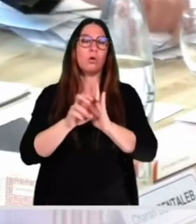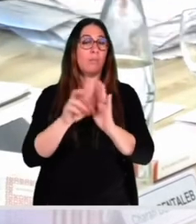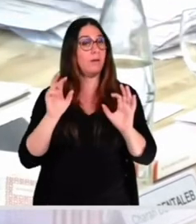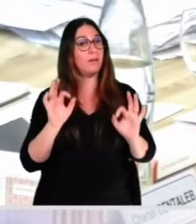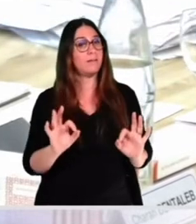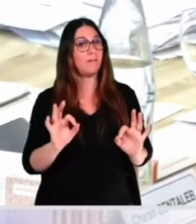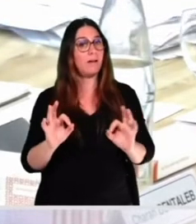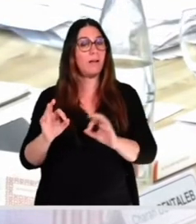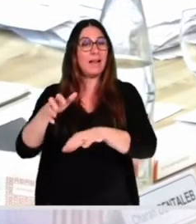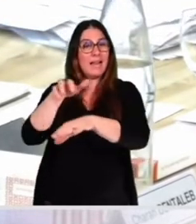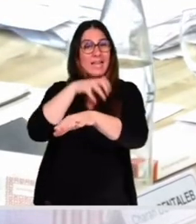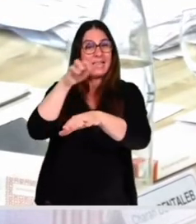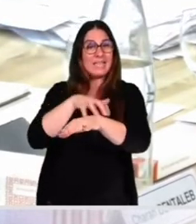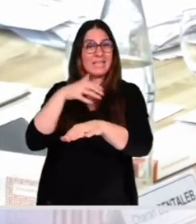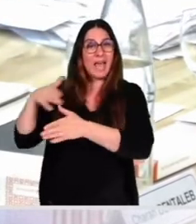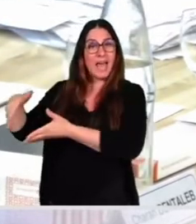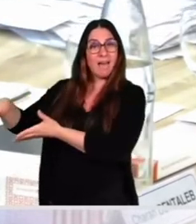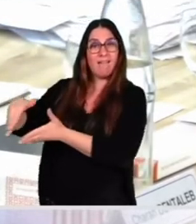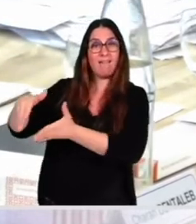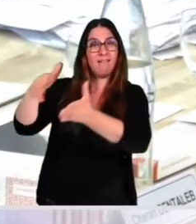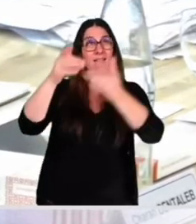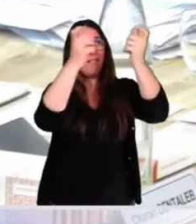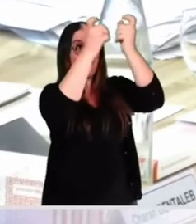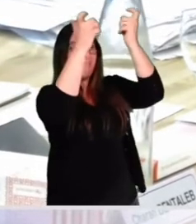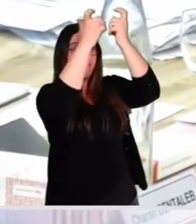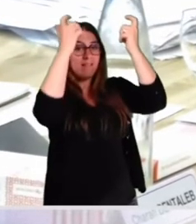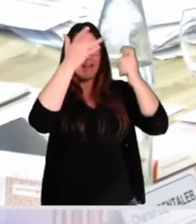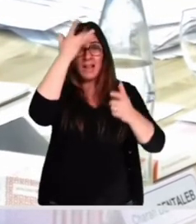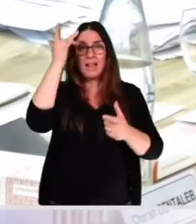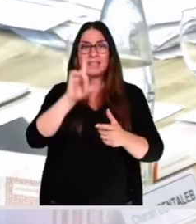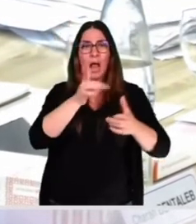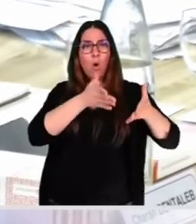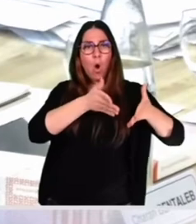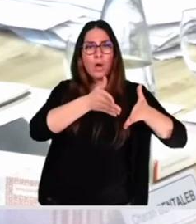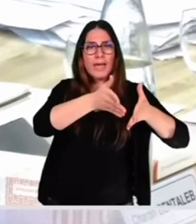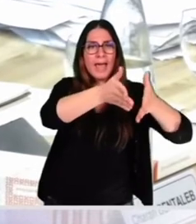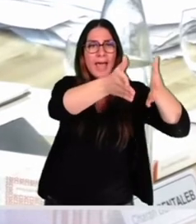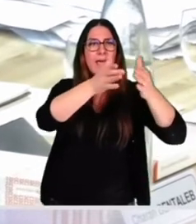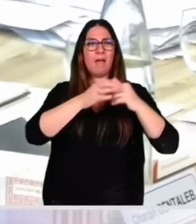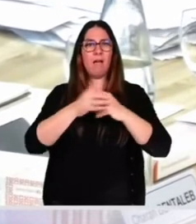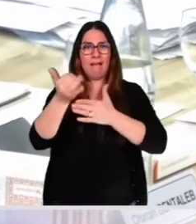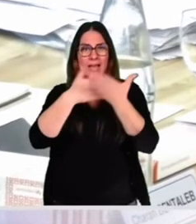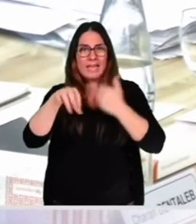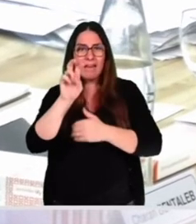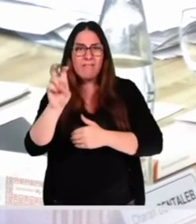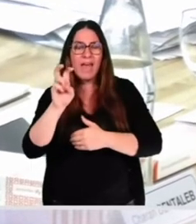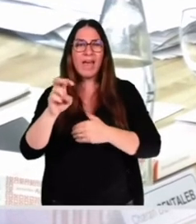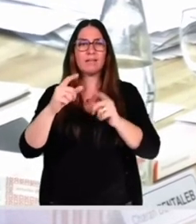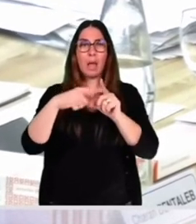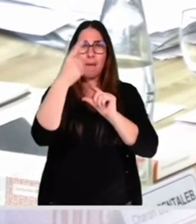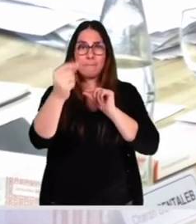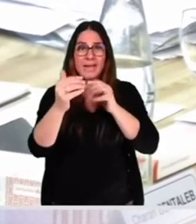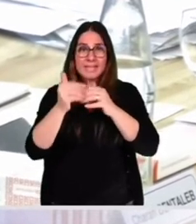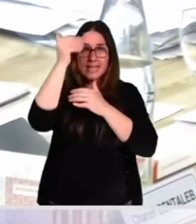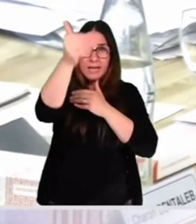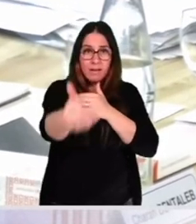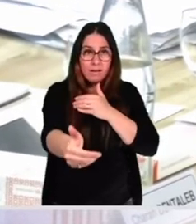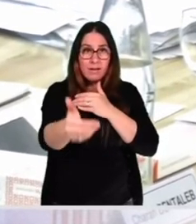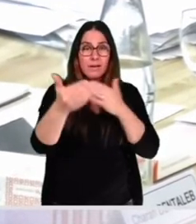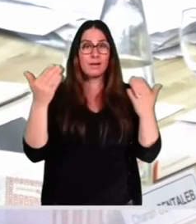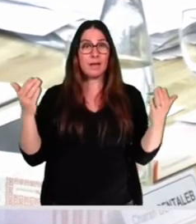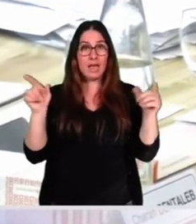rapport à l'Isère, sa proximité avec la Bastille, Saint-Laurent, l'île Verte, avec la presqu'île de l'autre côté, et parce qu'il constitue une